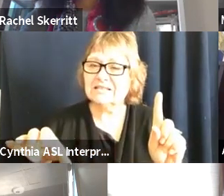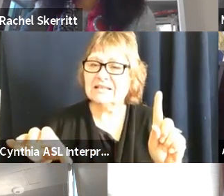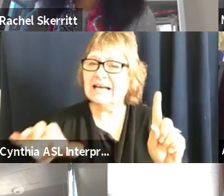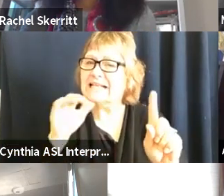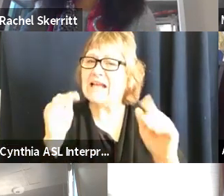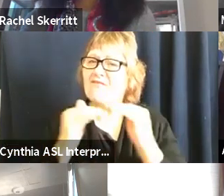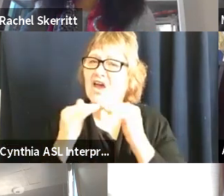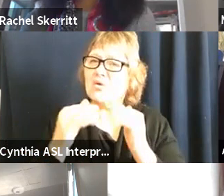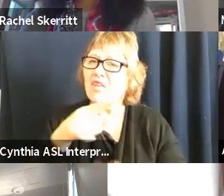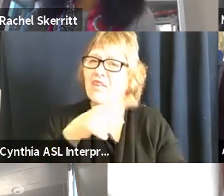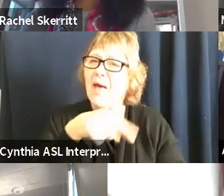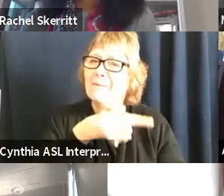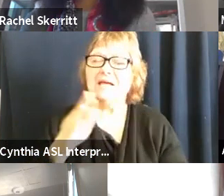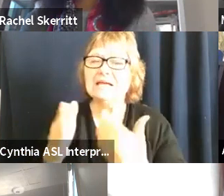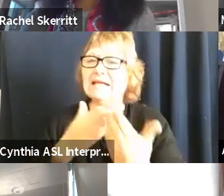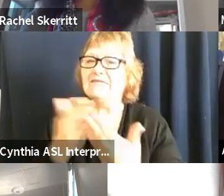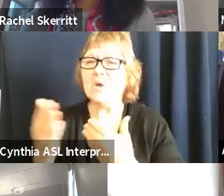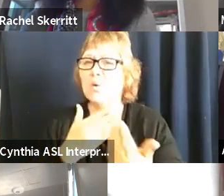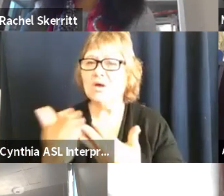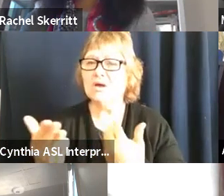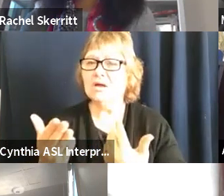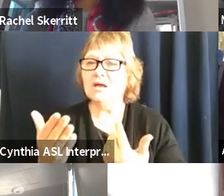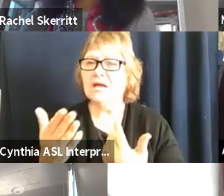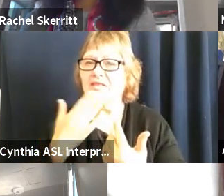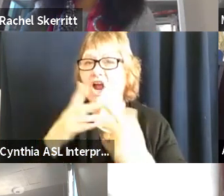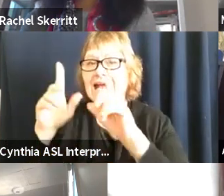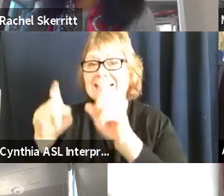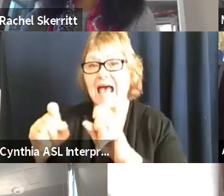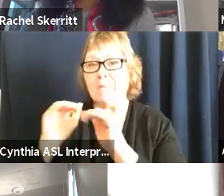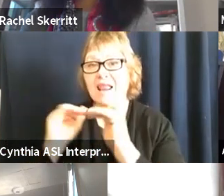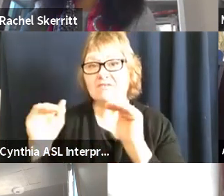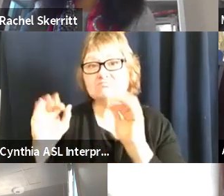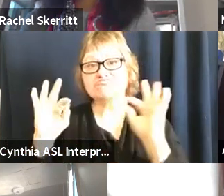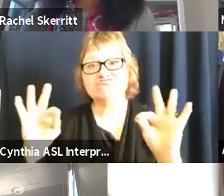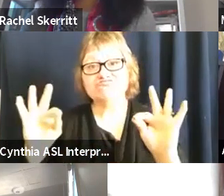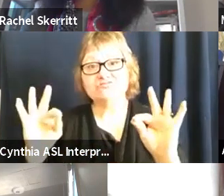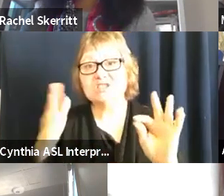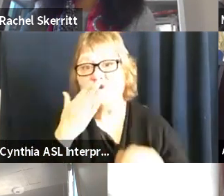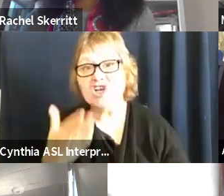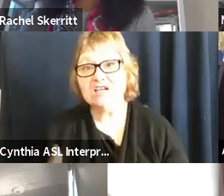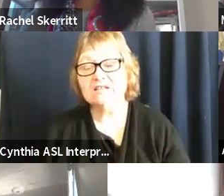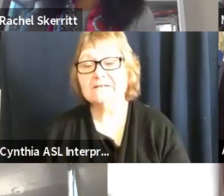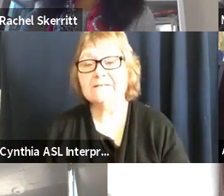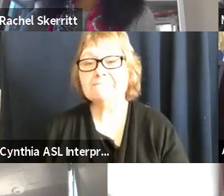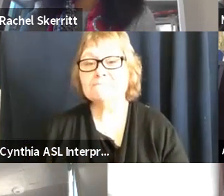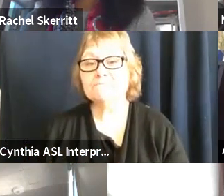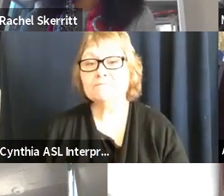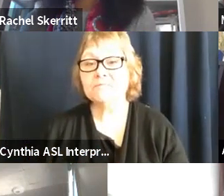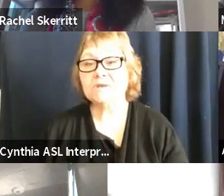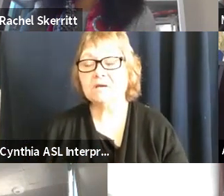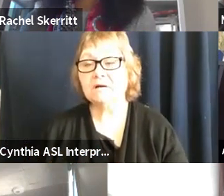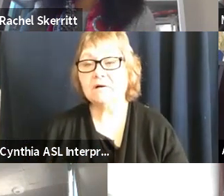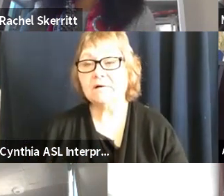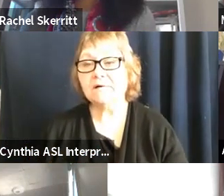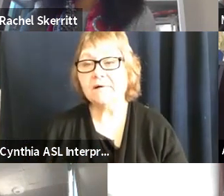to them, even though their academic level is good. 我今日係咁多